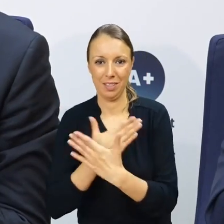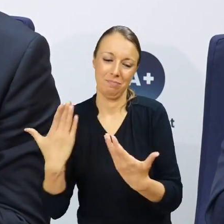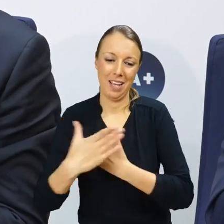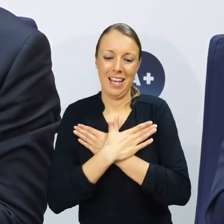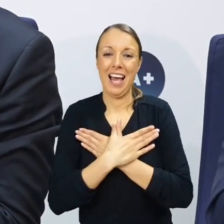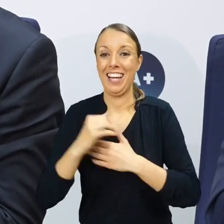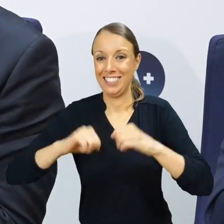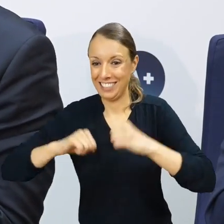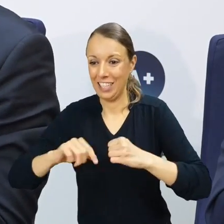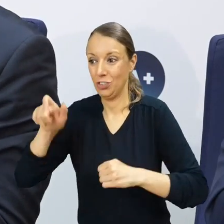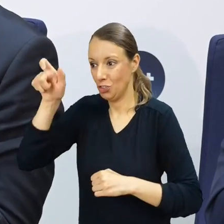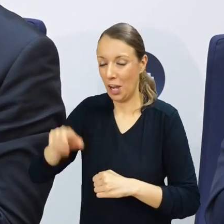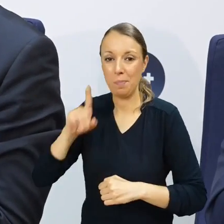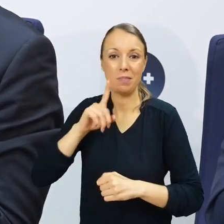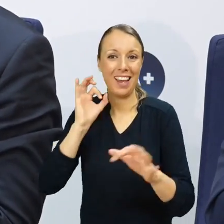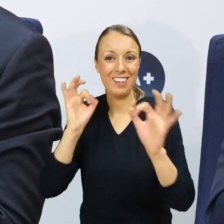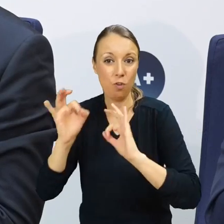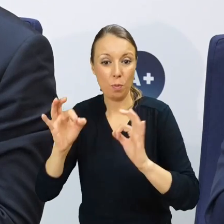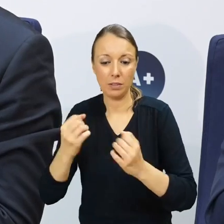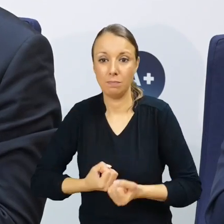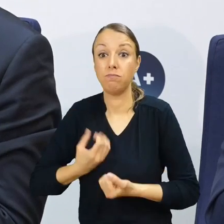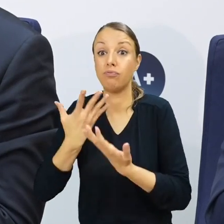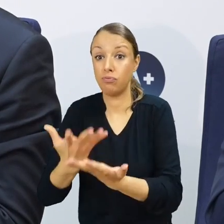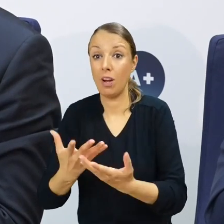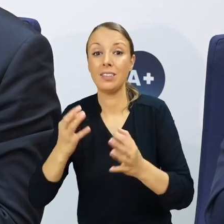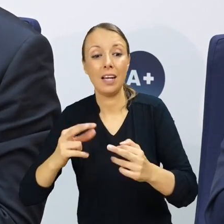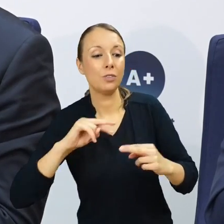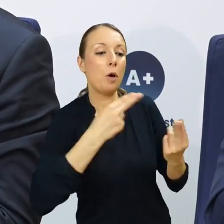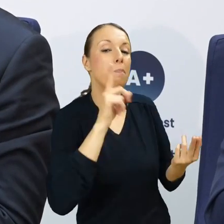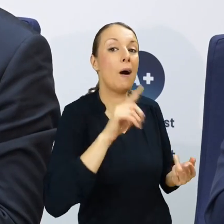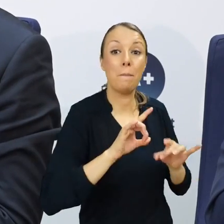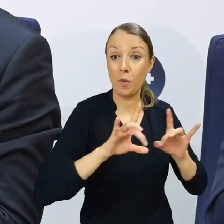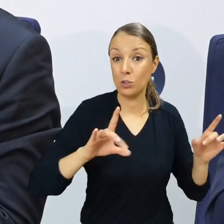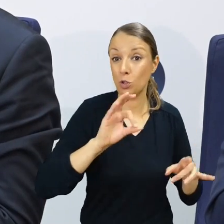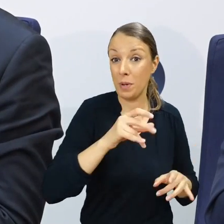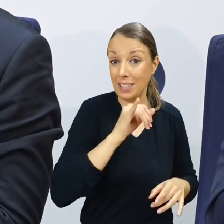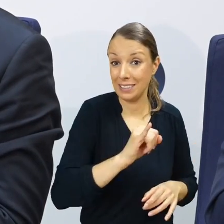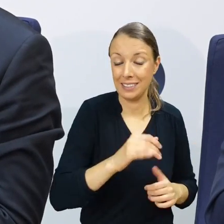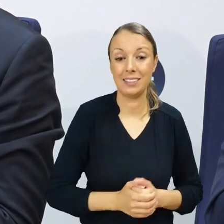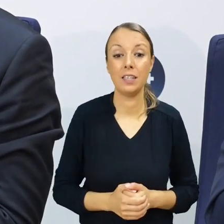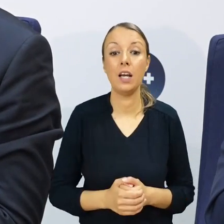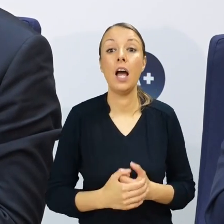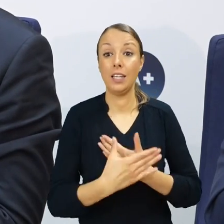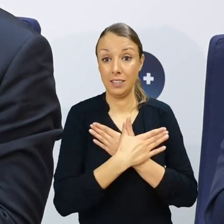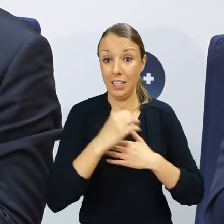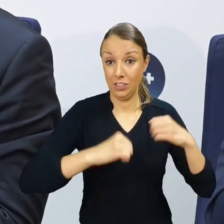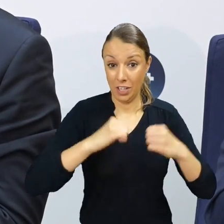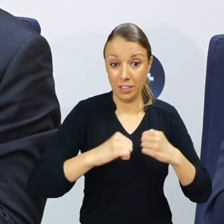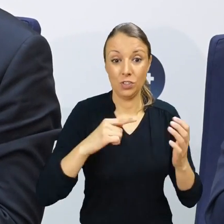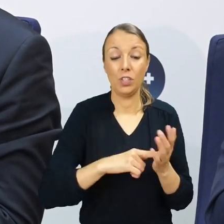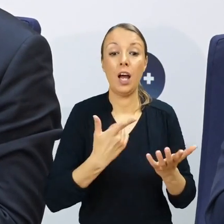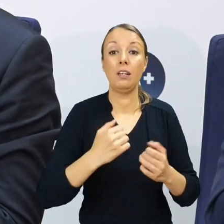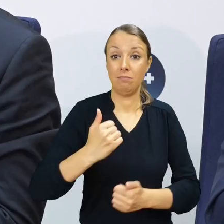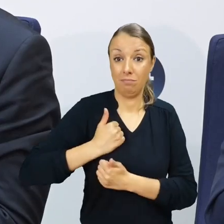grupa informacji trafia teraz do pana profesora Sobieralskiego, sędziego Wojewódzkiego Sądu Administracyjnego w Opolu i naszego wydziałowego